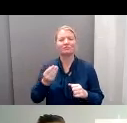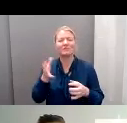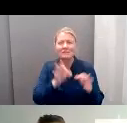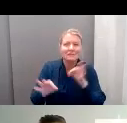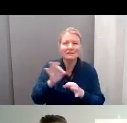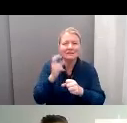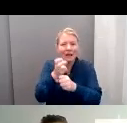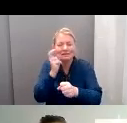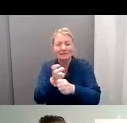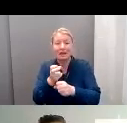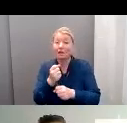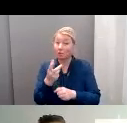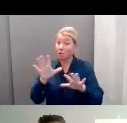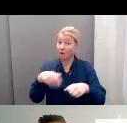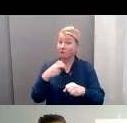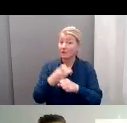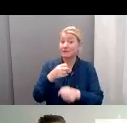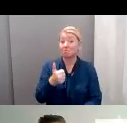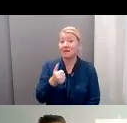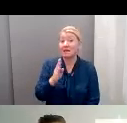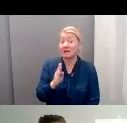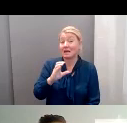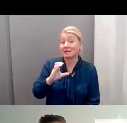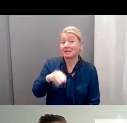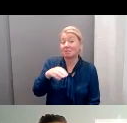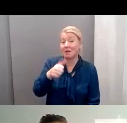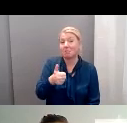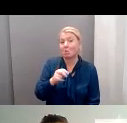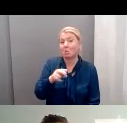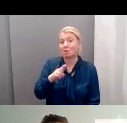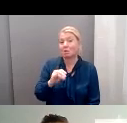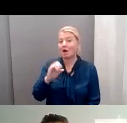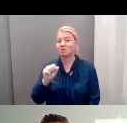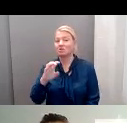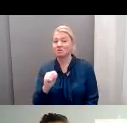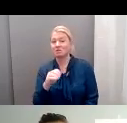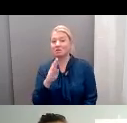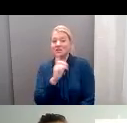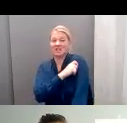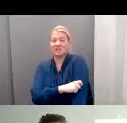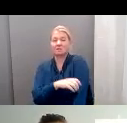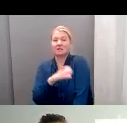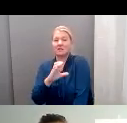på BDSM, alltså bondage, disciplin och sadomasochism.